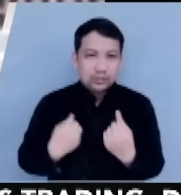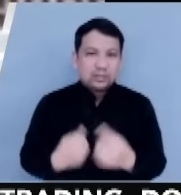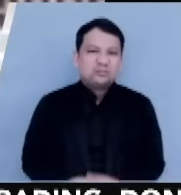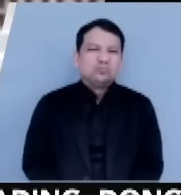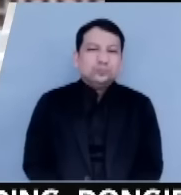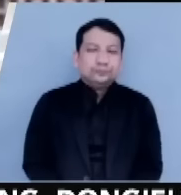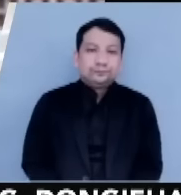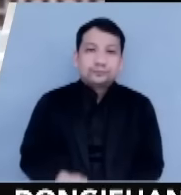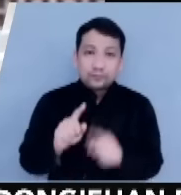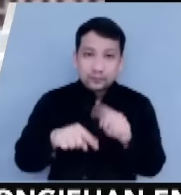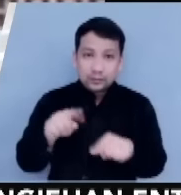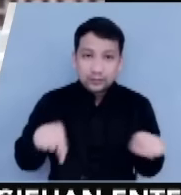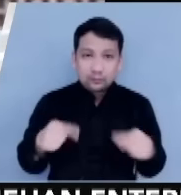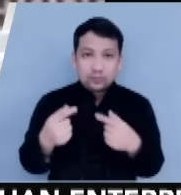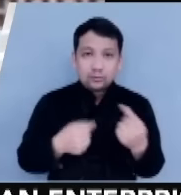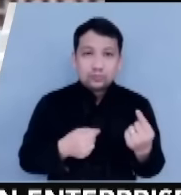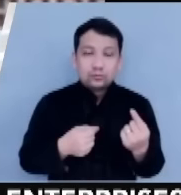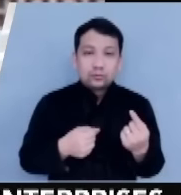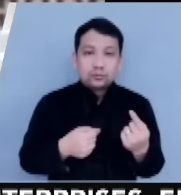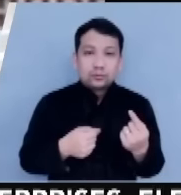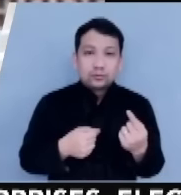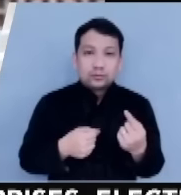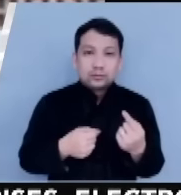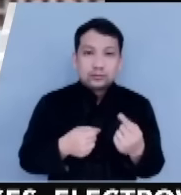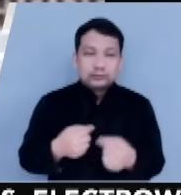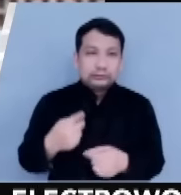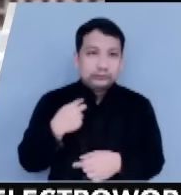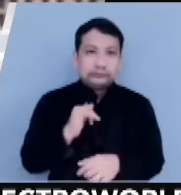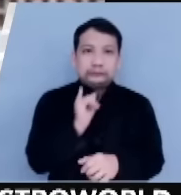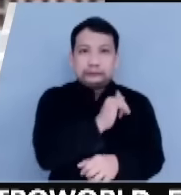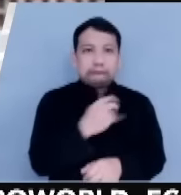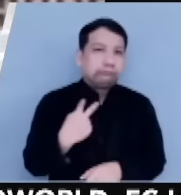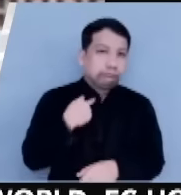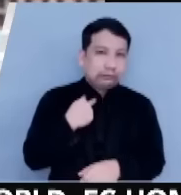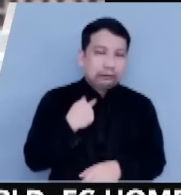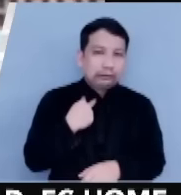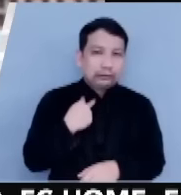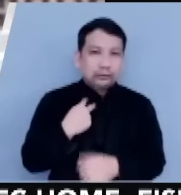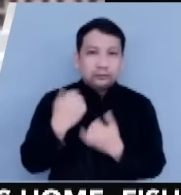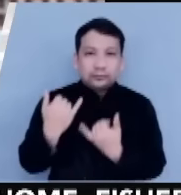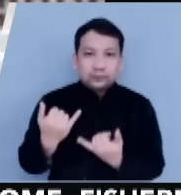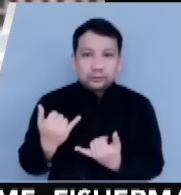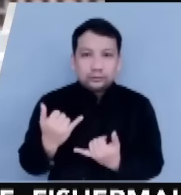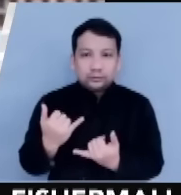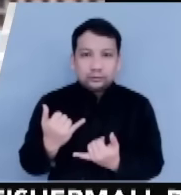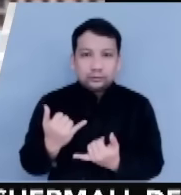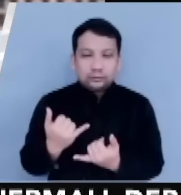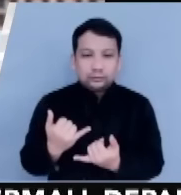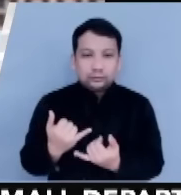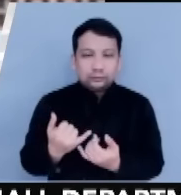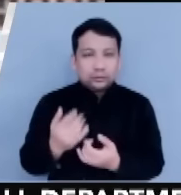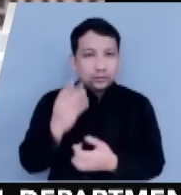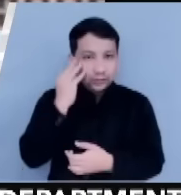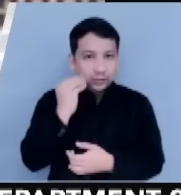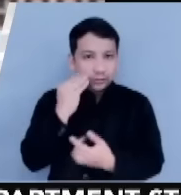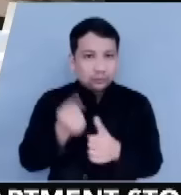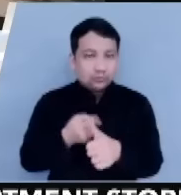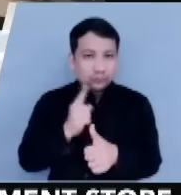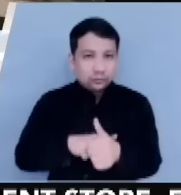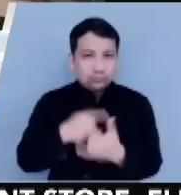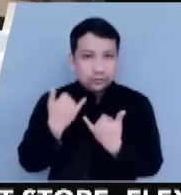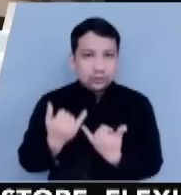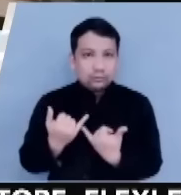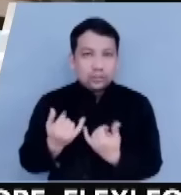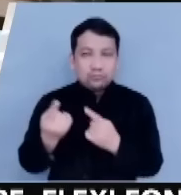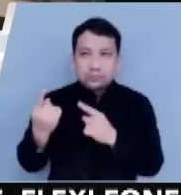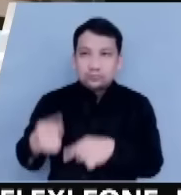iba-ibang ginagawa, na na-traffic sila. Mm-hmm. At hindi, ngayon lang kami nakarinig surrogate. Ha? Ngayon lang. Actually, ngayon lang. So,